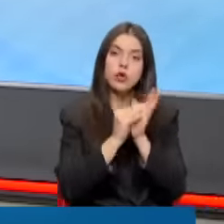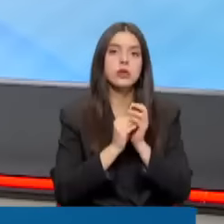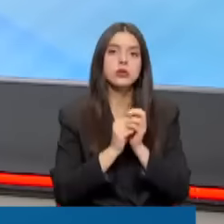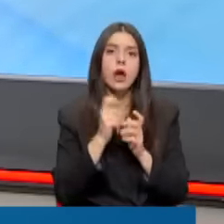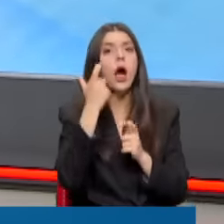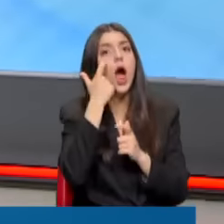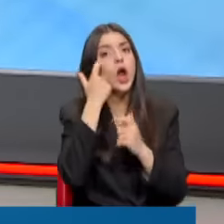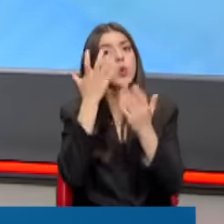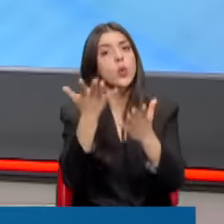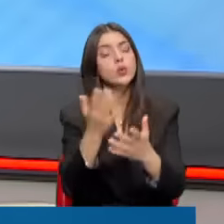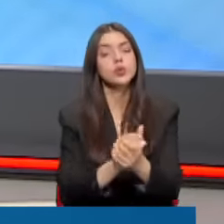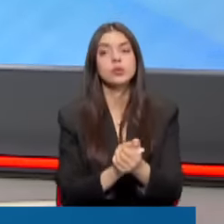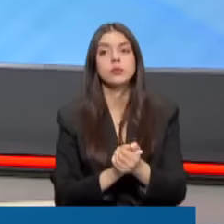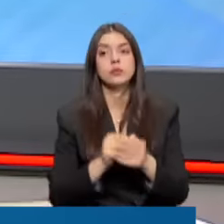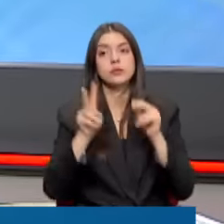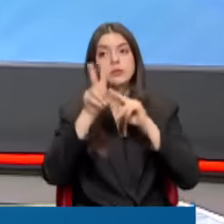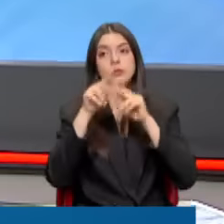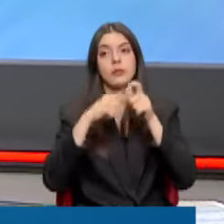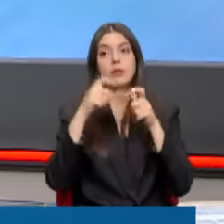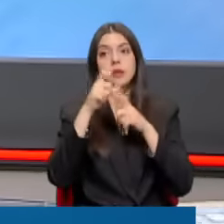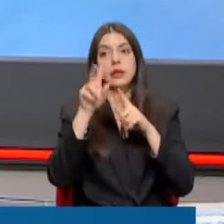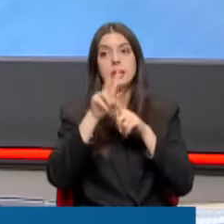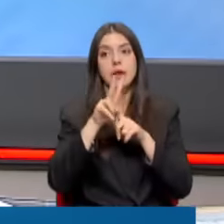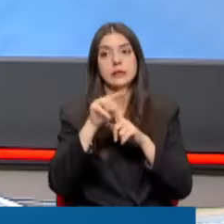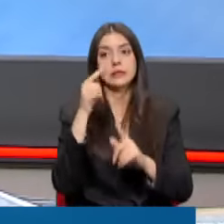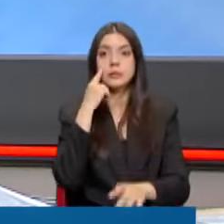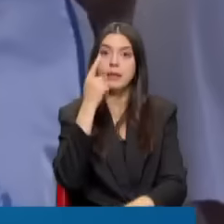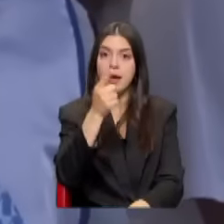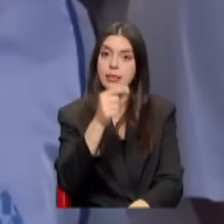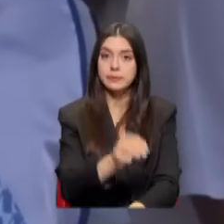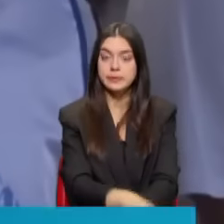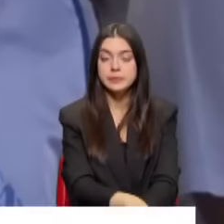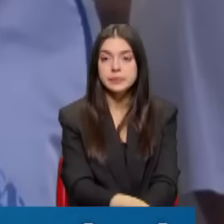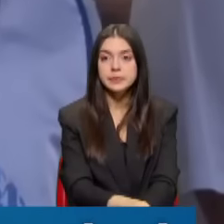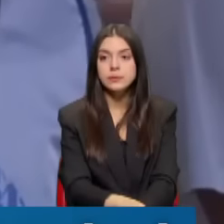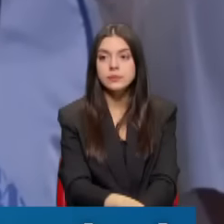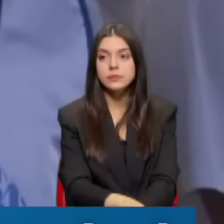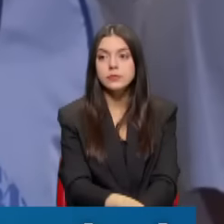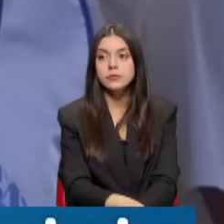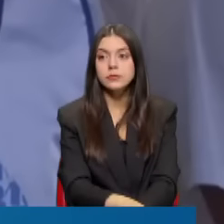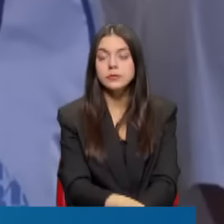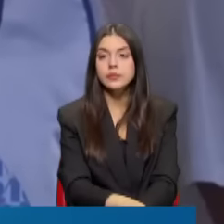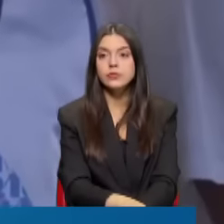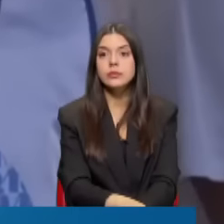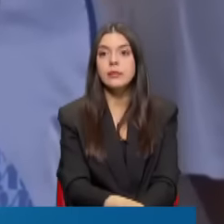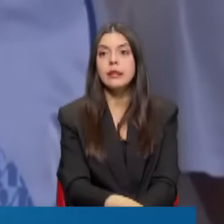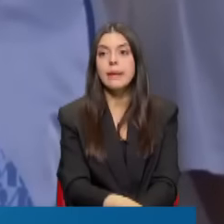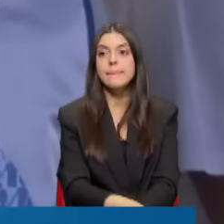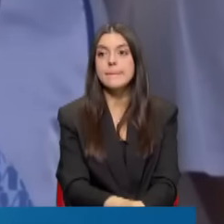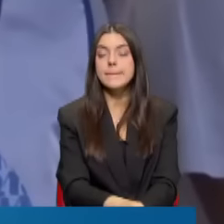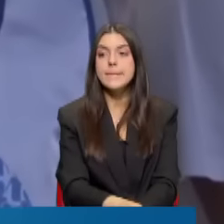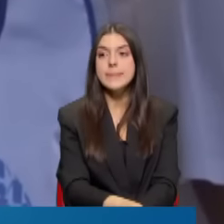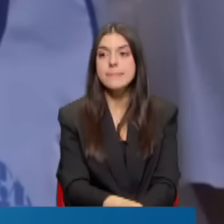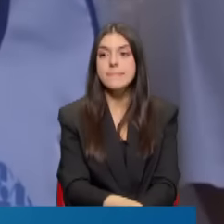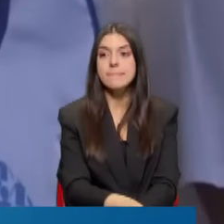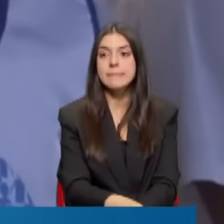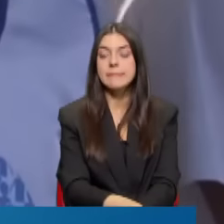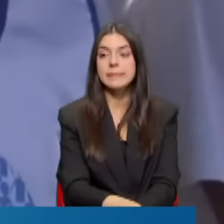olsun KESK tasarruf değil daha fazla yoksulluk daha fazla